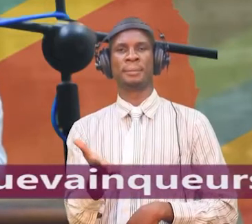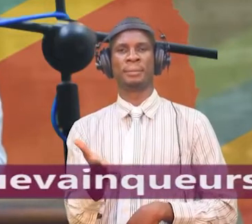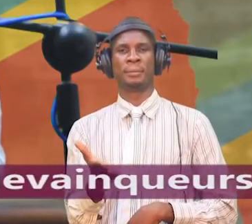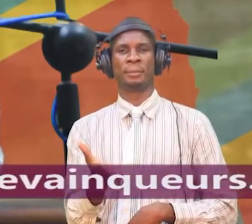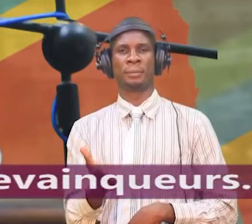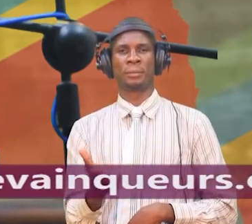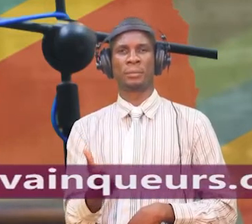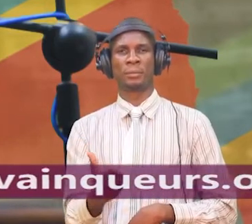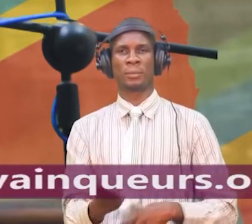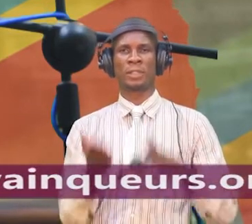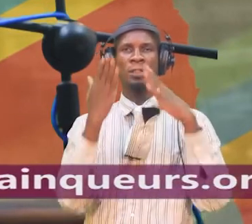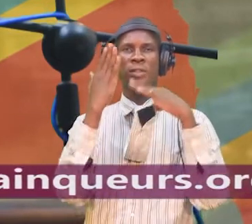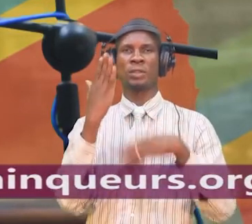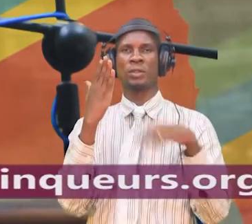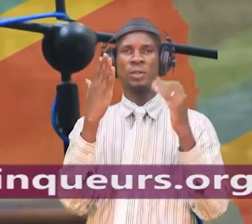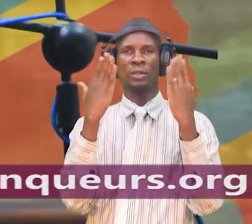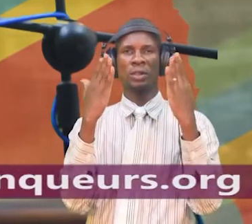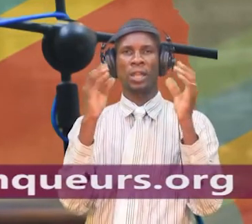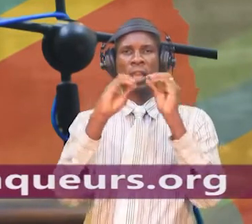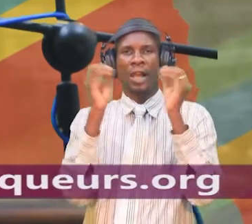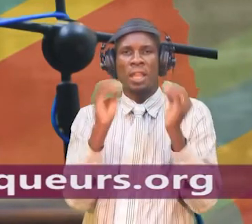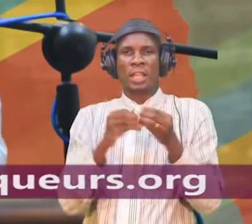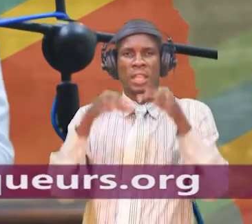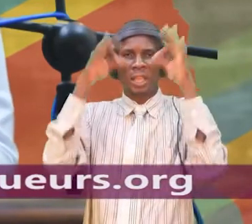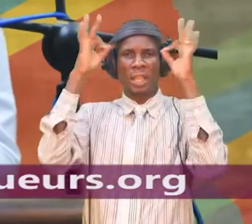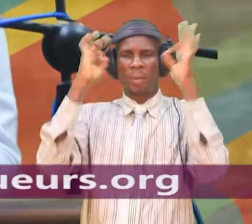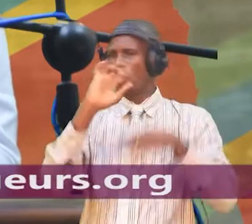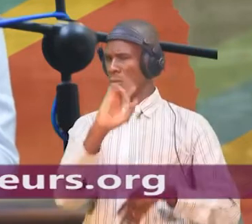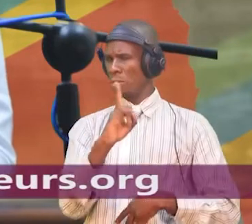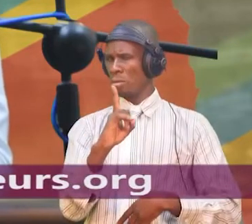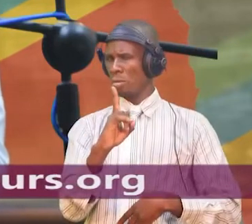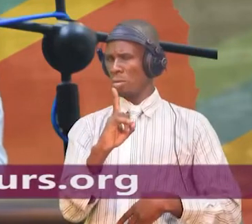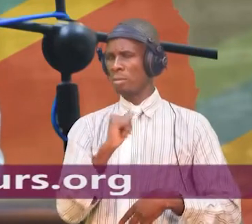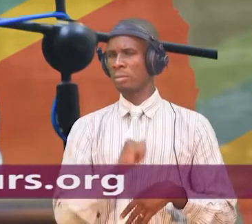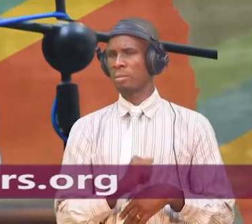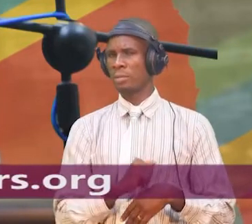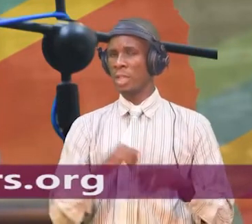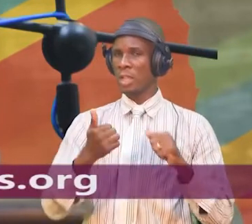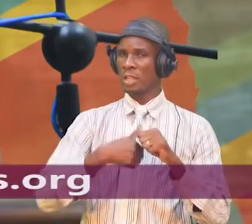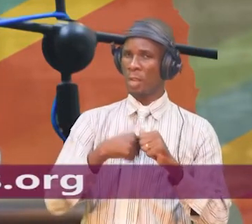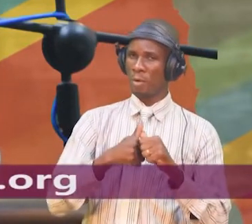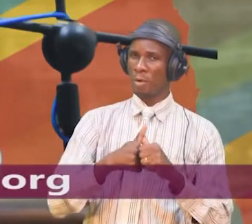a créé un rebelle? Non. Nzambe akelaki motomboki te te.